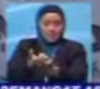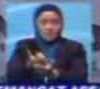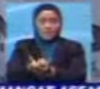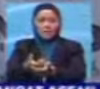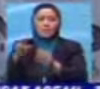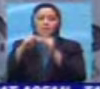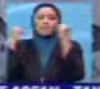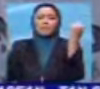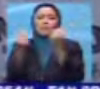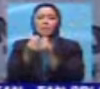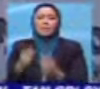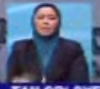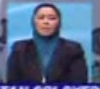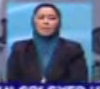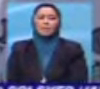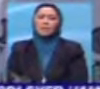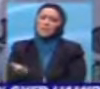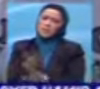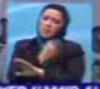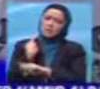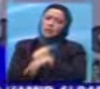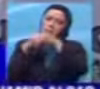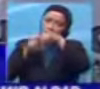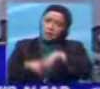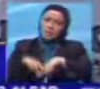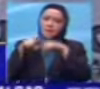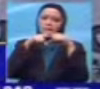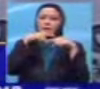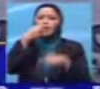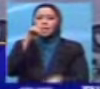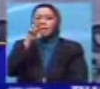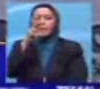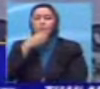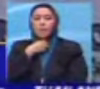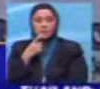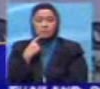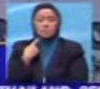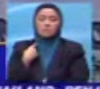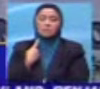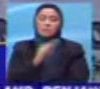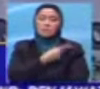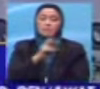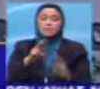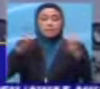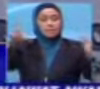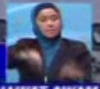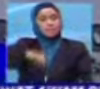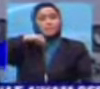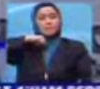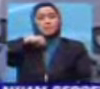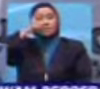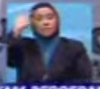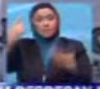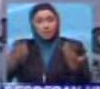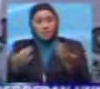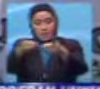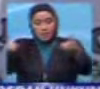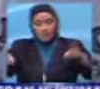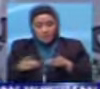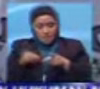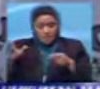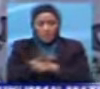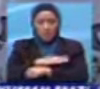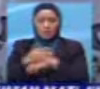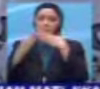Perak. Kita memang banggalah kira Bagan Datuk dah daerah penuh. Lepas itu kita terima kasih pada Perdana Menteri